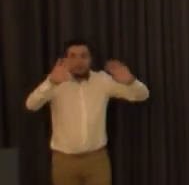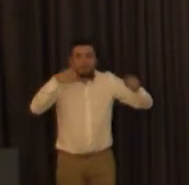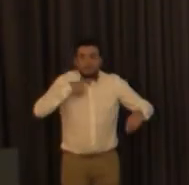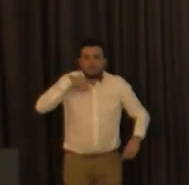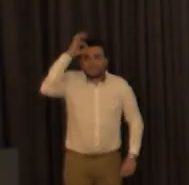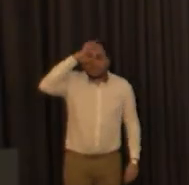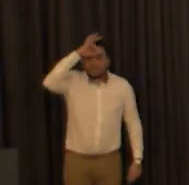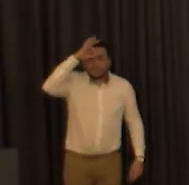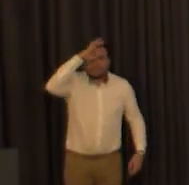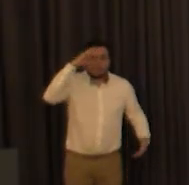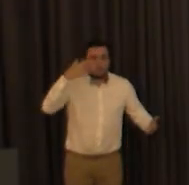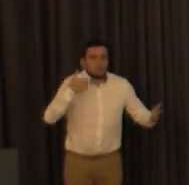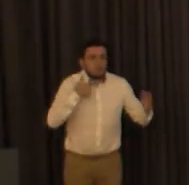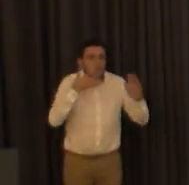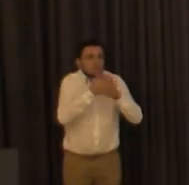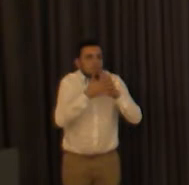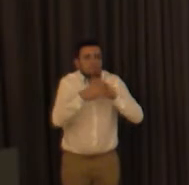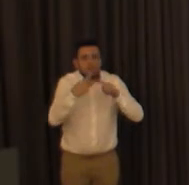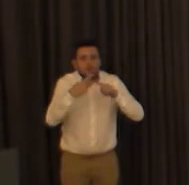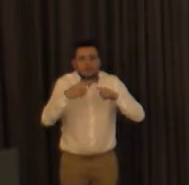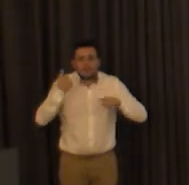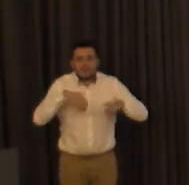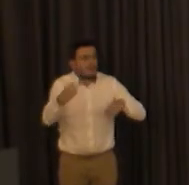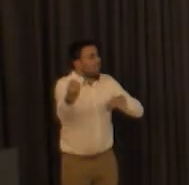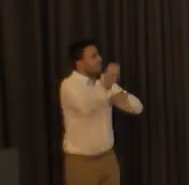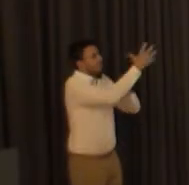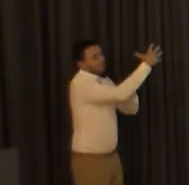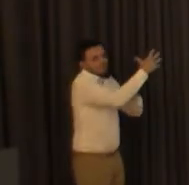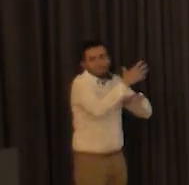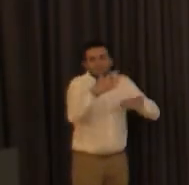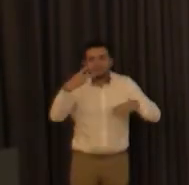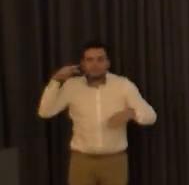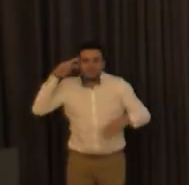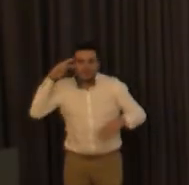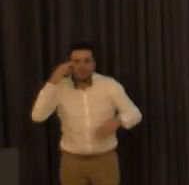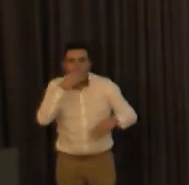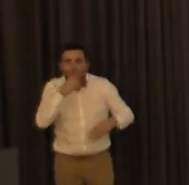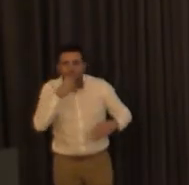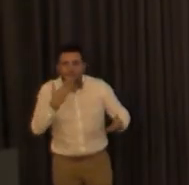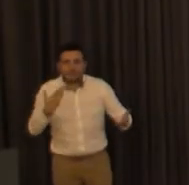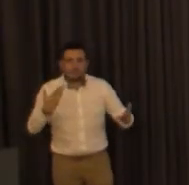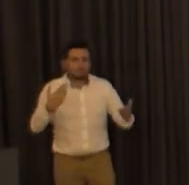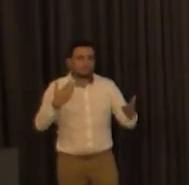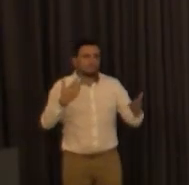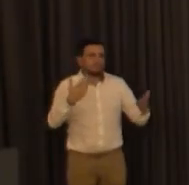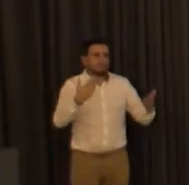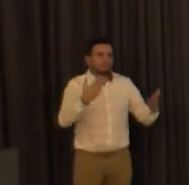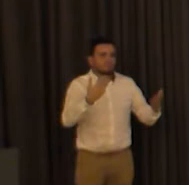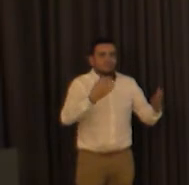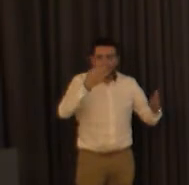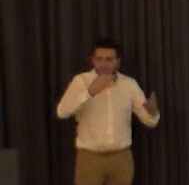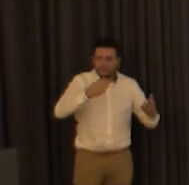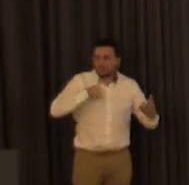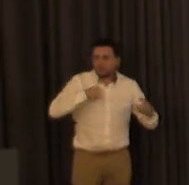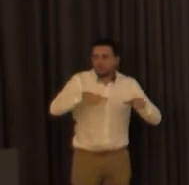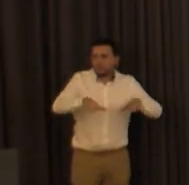Parlo de manera personal, bé, jo us parlaré com a la meva opinió, no? Ja hem projectat el vídeo, l'experiència, ja l'heu